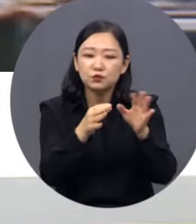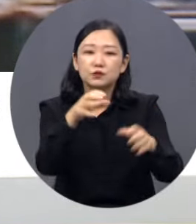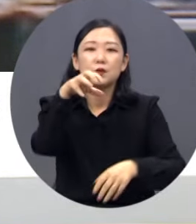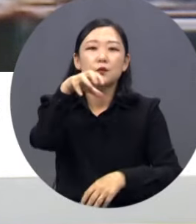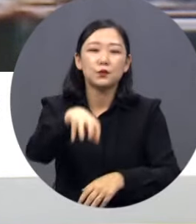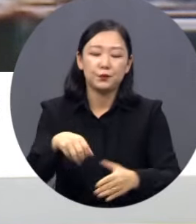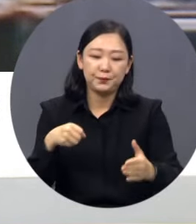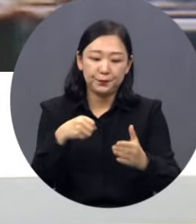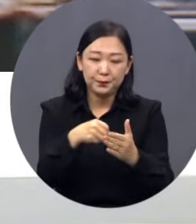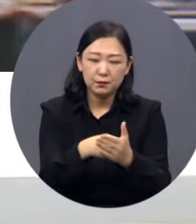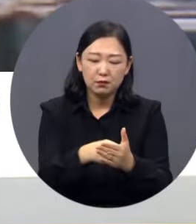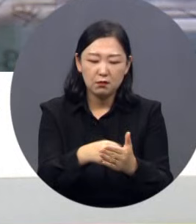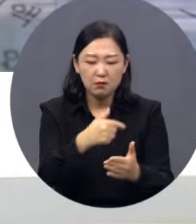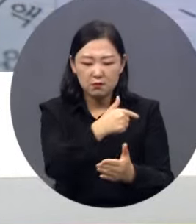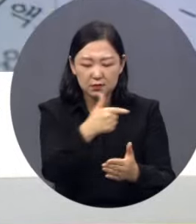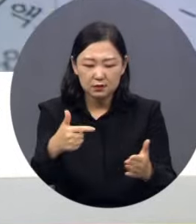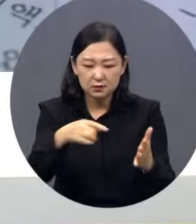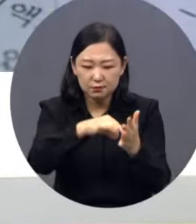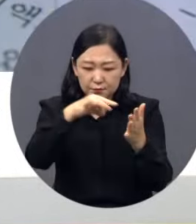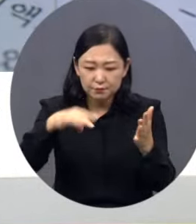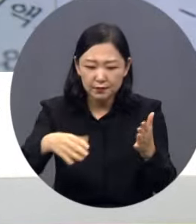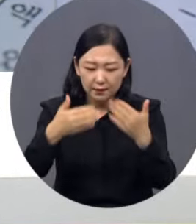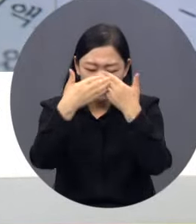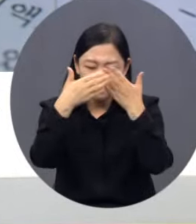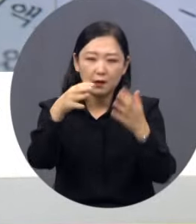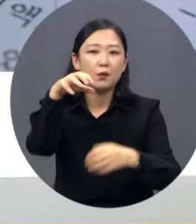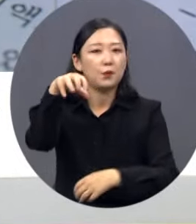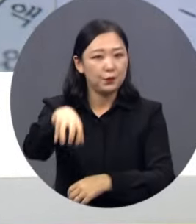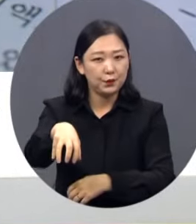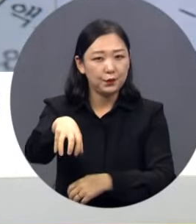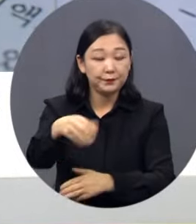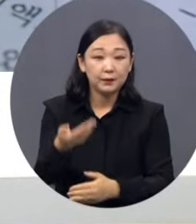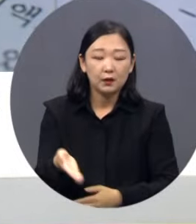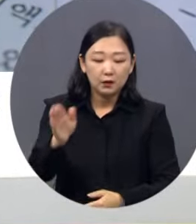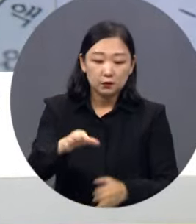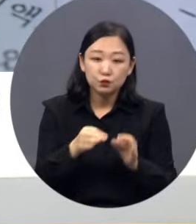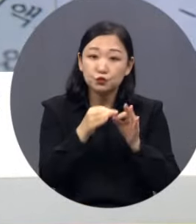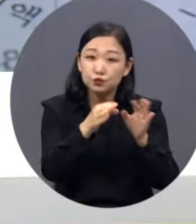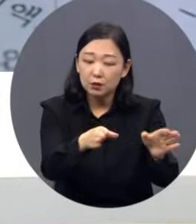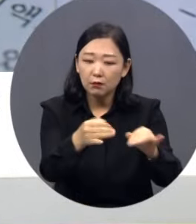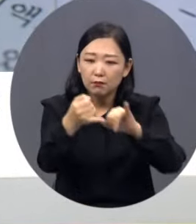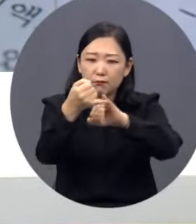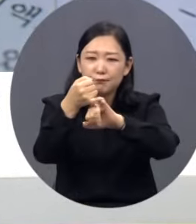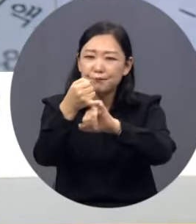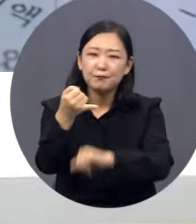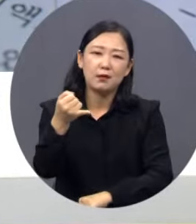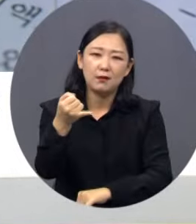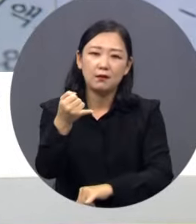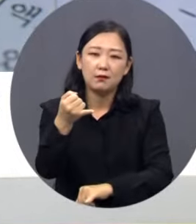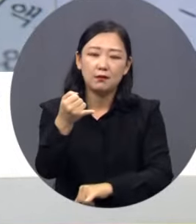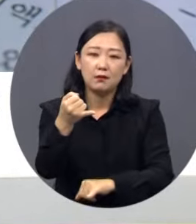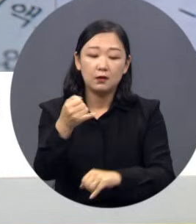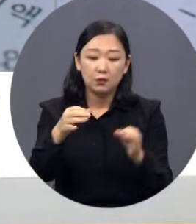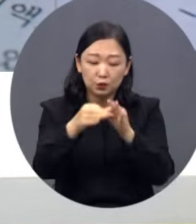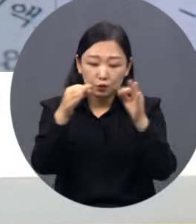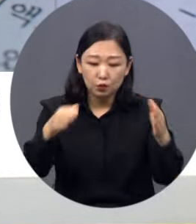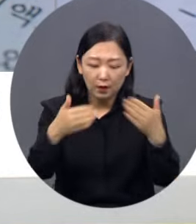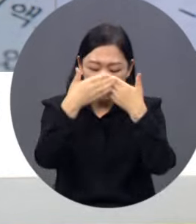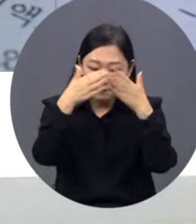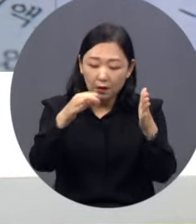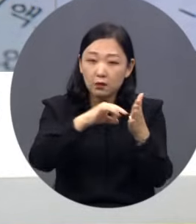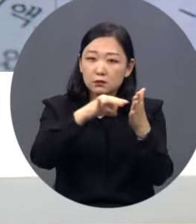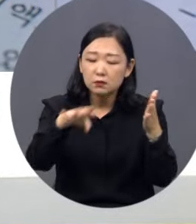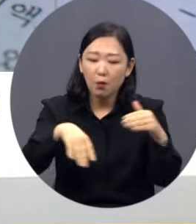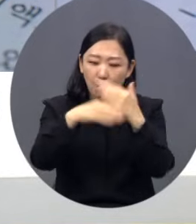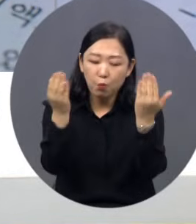지정돼 막대한 세금을 감면 받았던 곳입니다 하지만 투자를 하겠다는 약속은 지키지 않아 그동안 감면받은